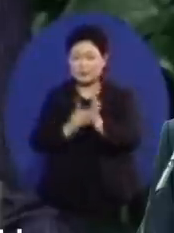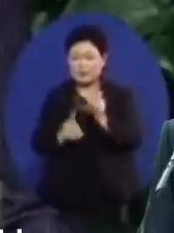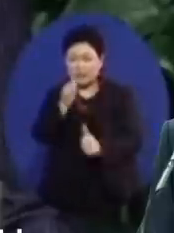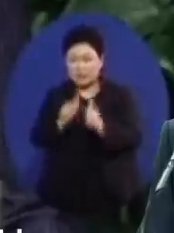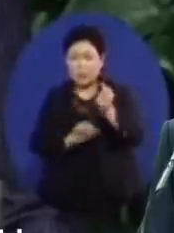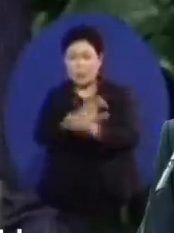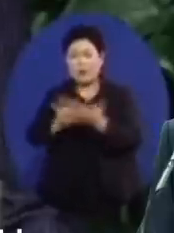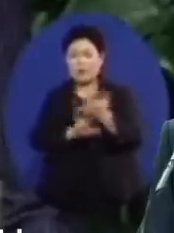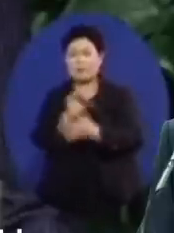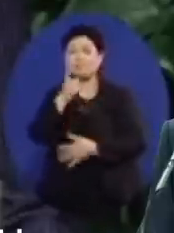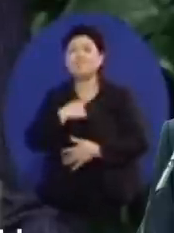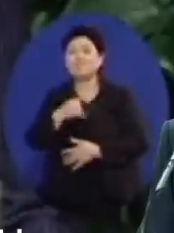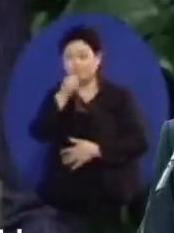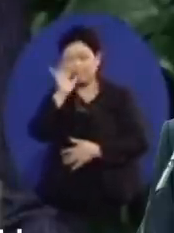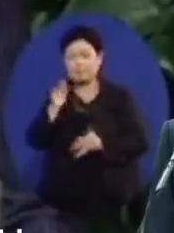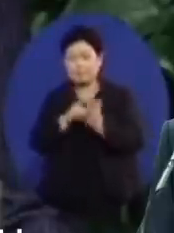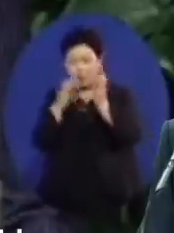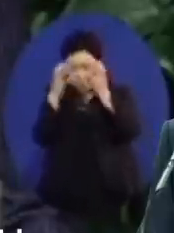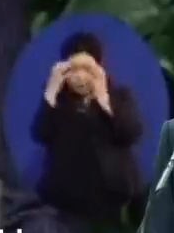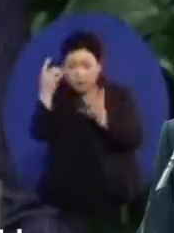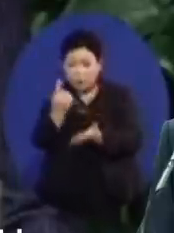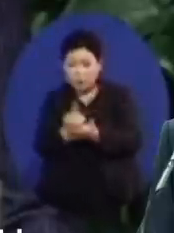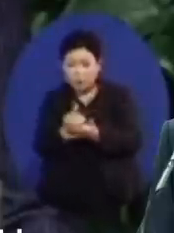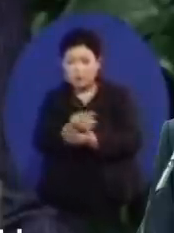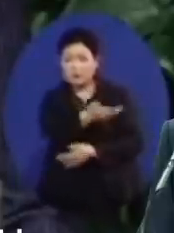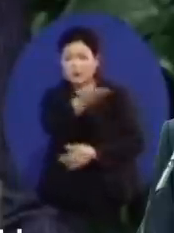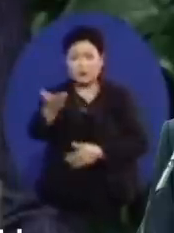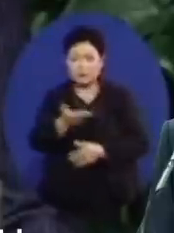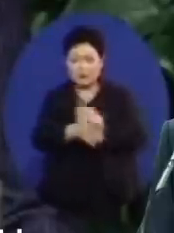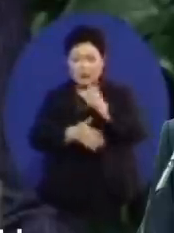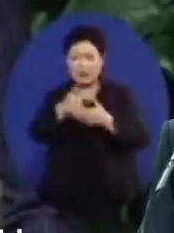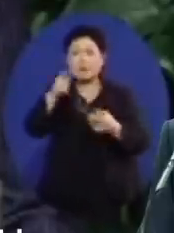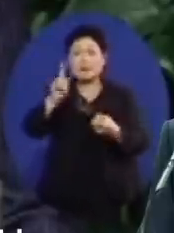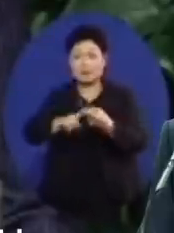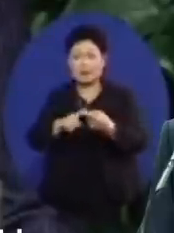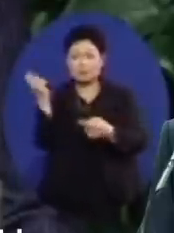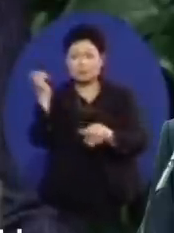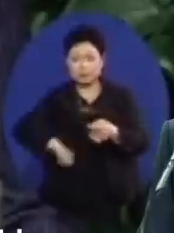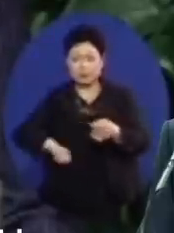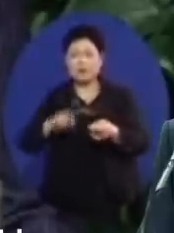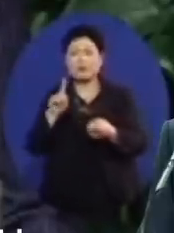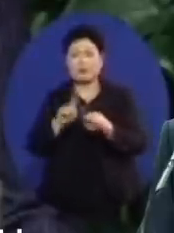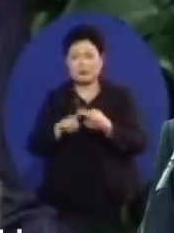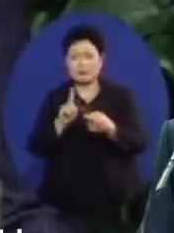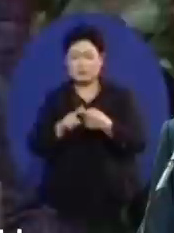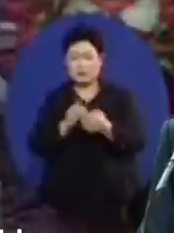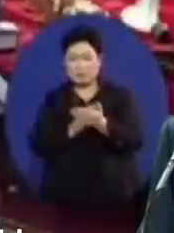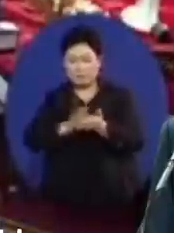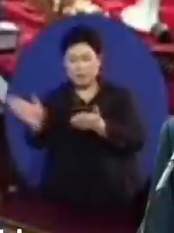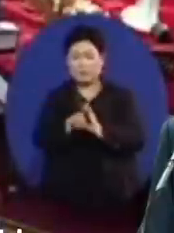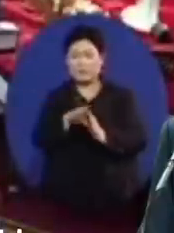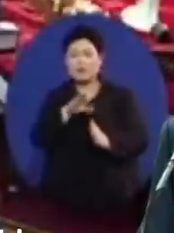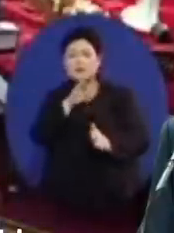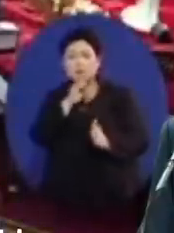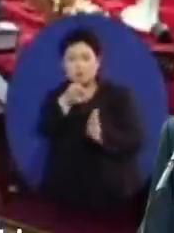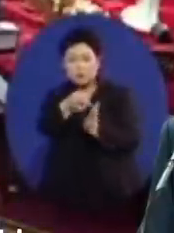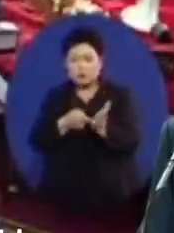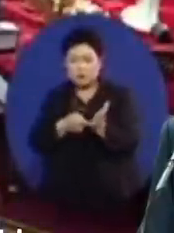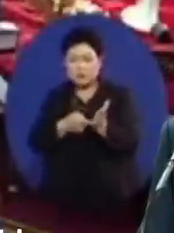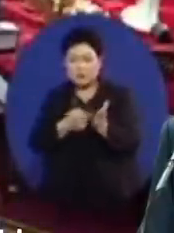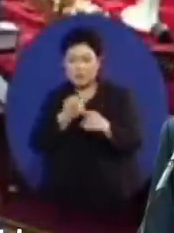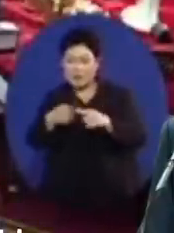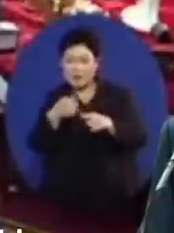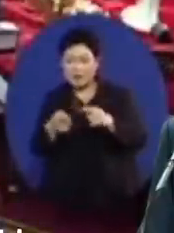환란을 들게 되는 것입니다. 고난이 오는 것은 여러분 하나님께 대한 불순종을 제거하기 위해서 수술